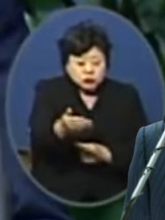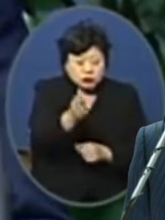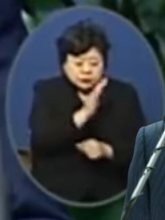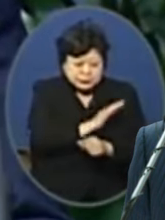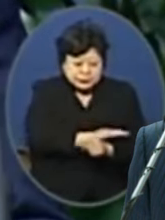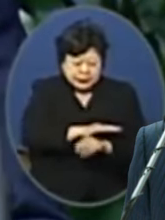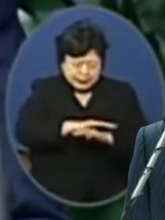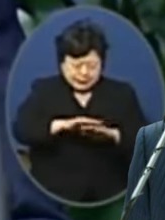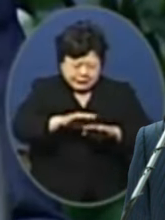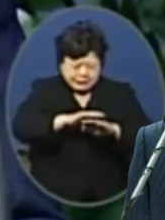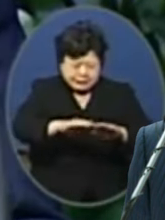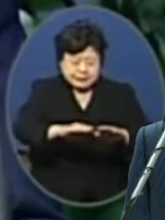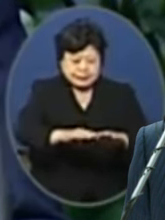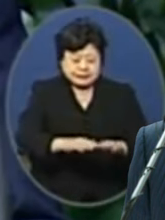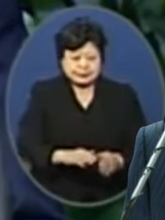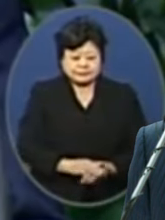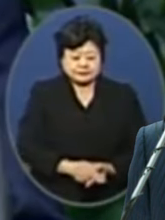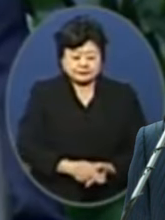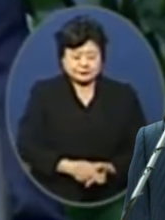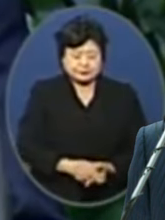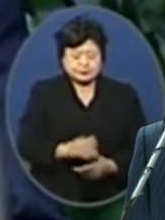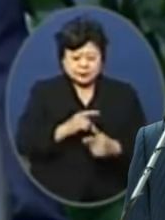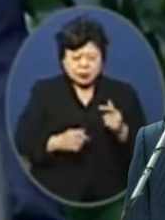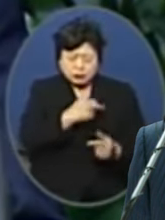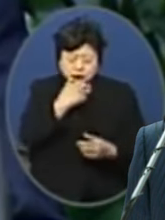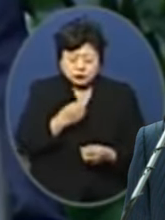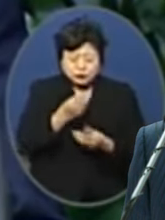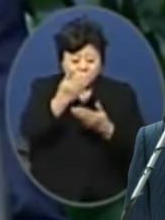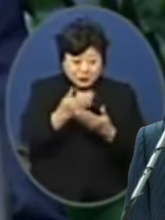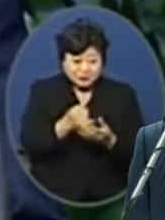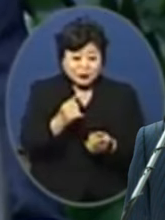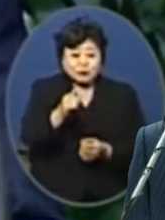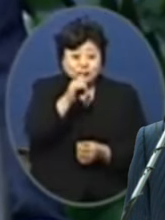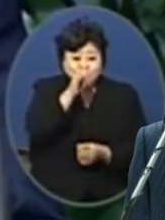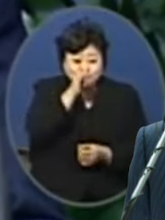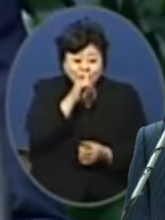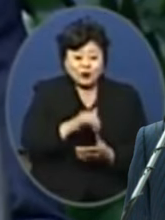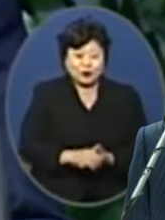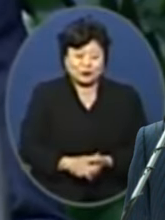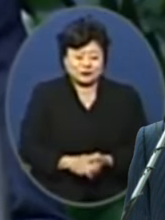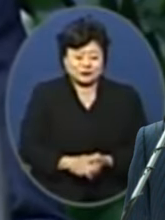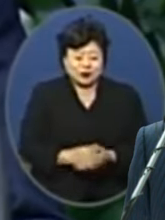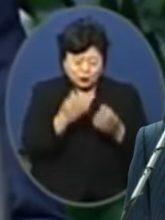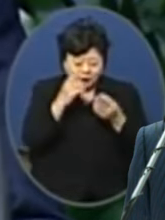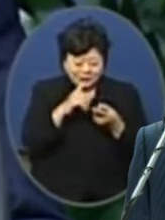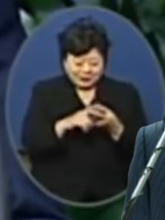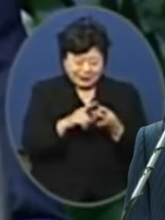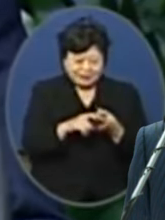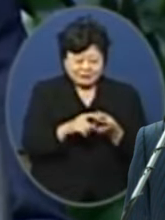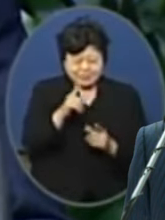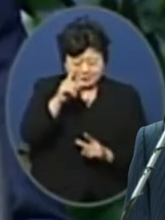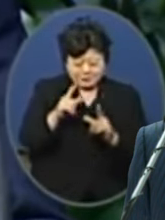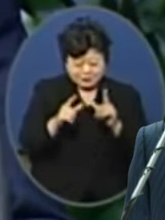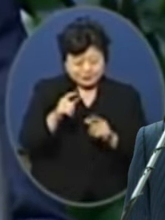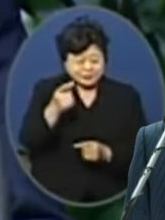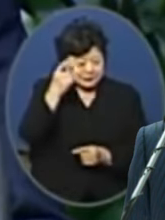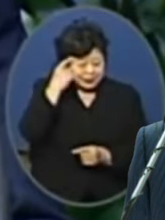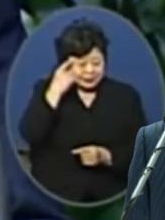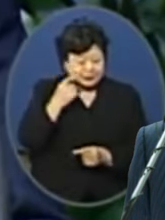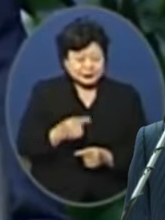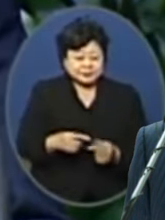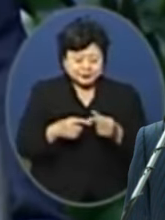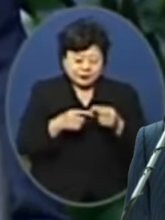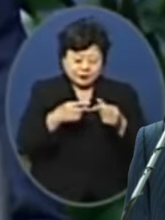이겨내서 고난 동등 이상의 큰 축복을 받은 사람도 있습니다 고난에 대한 우리의 태도는 대게